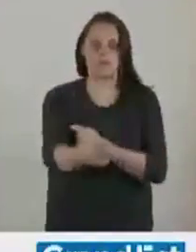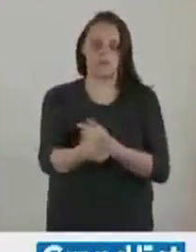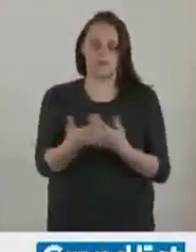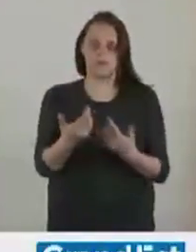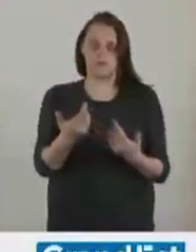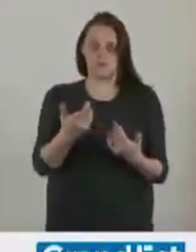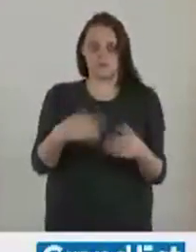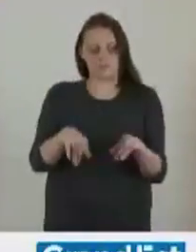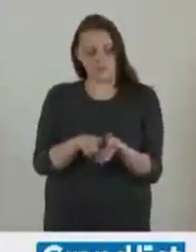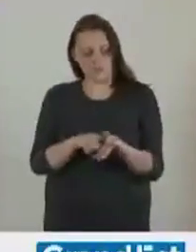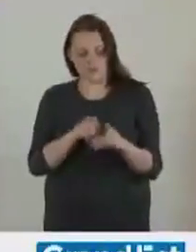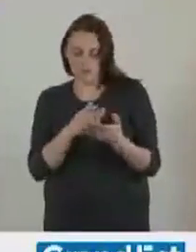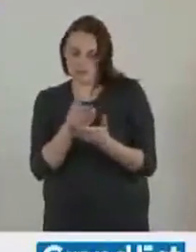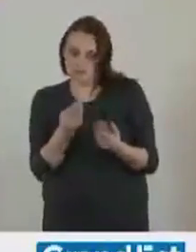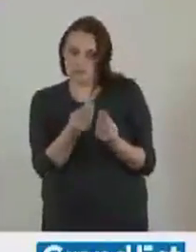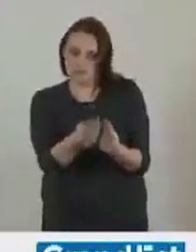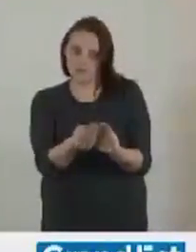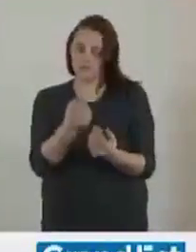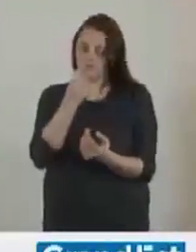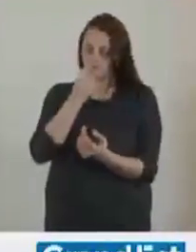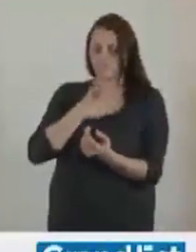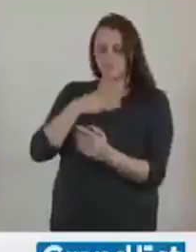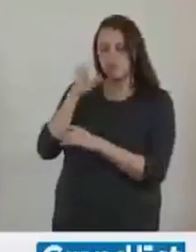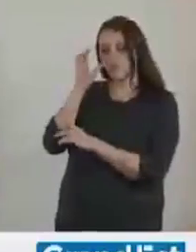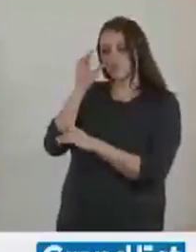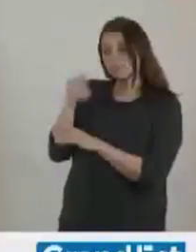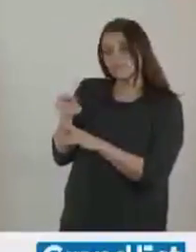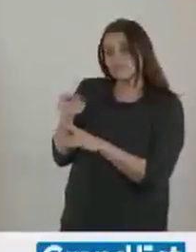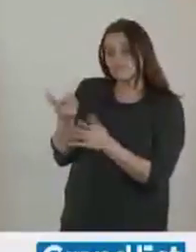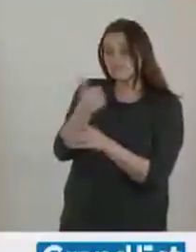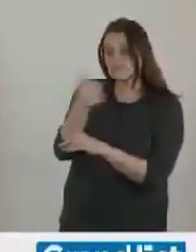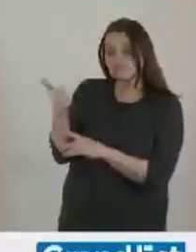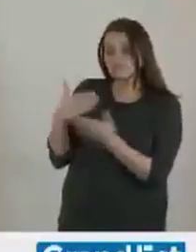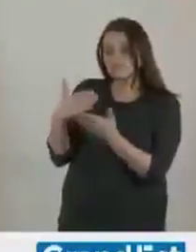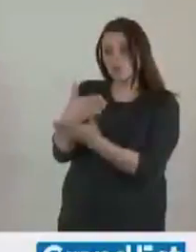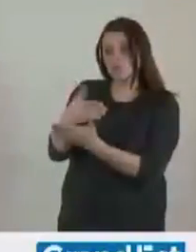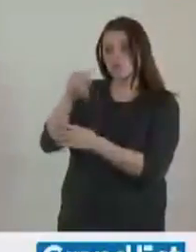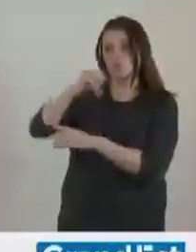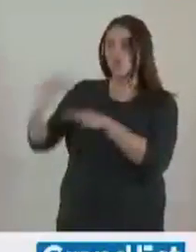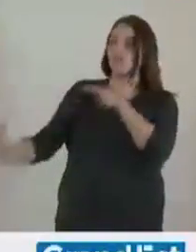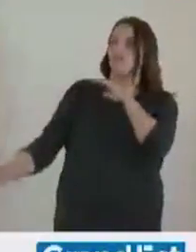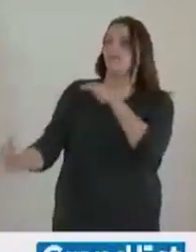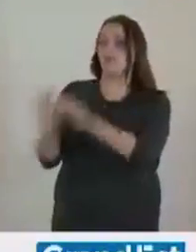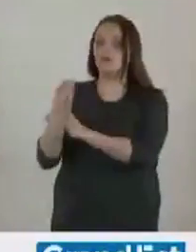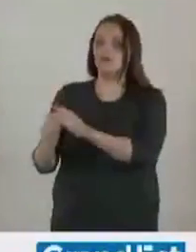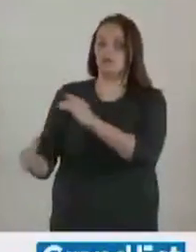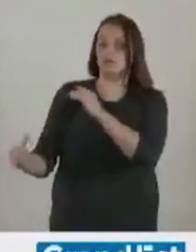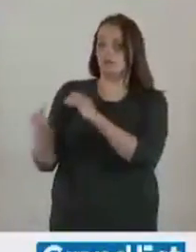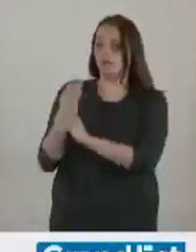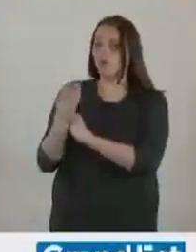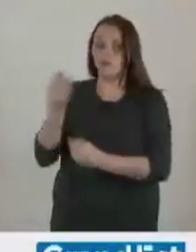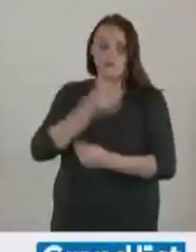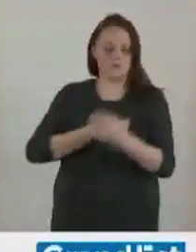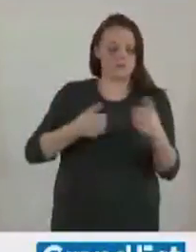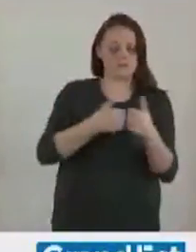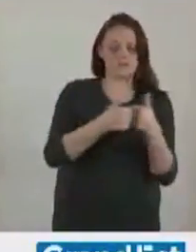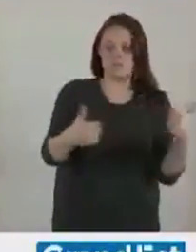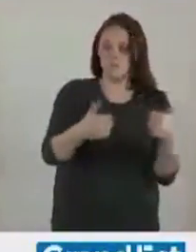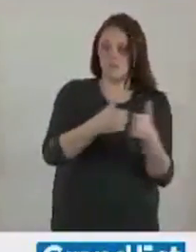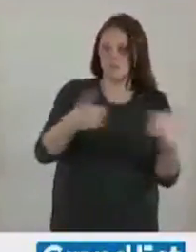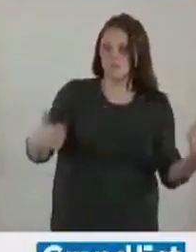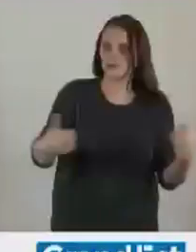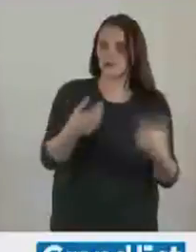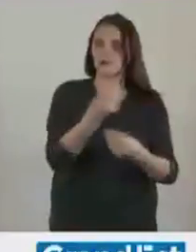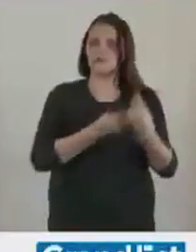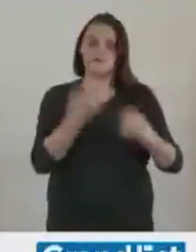Et dans ce que j'entends, vous n'avez que de sens, qu'un sens pour vous, c'est il faut opposer, il faut séparer, il y a forcément les oubliés,